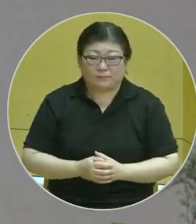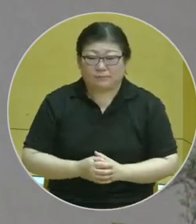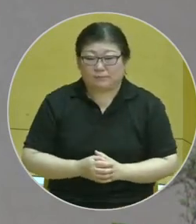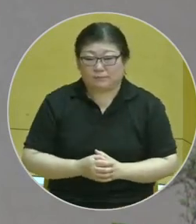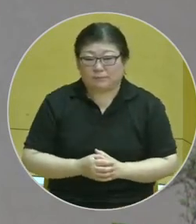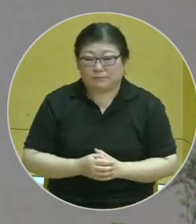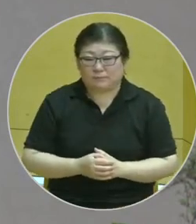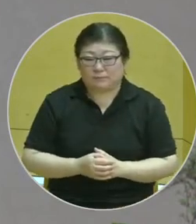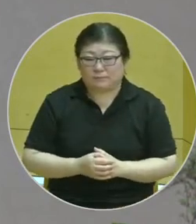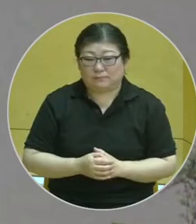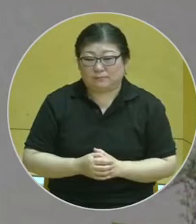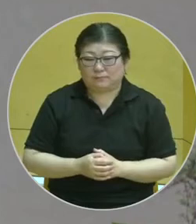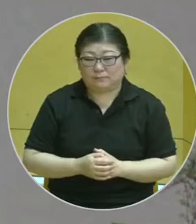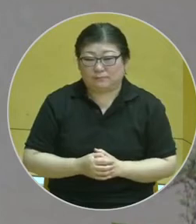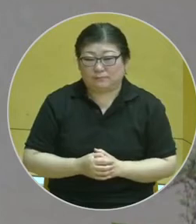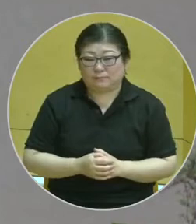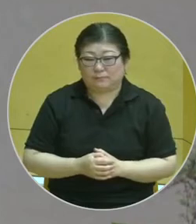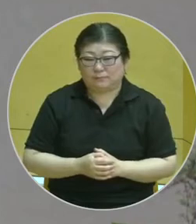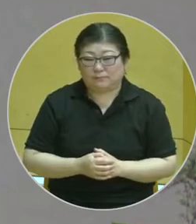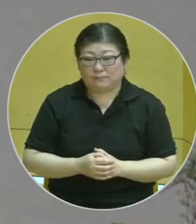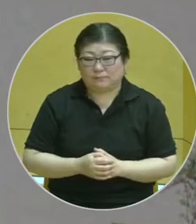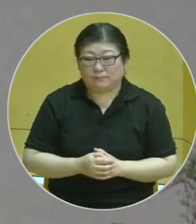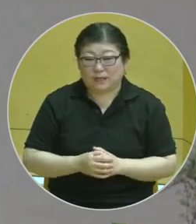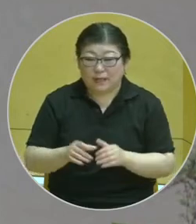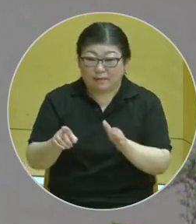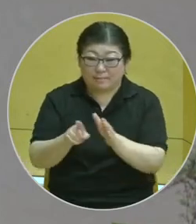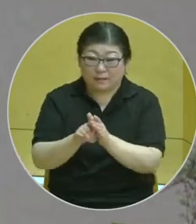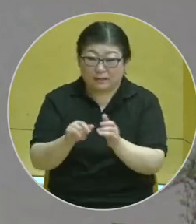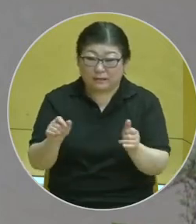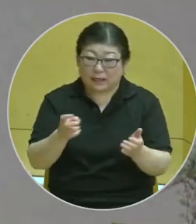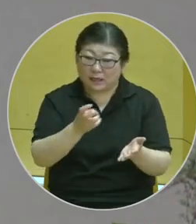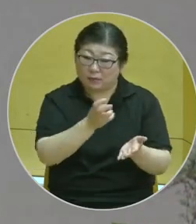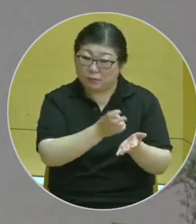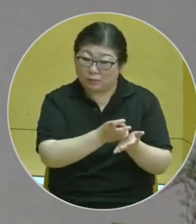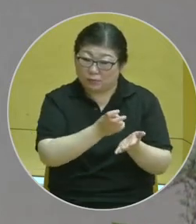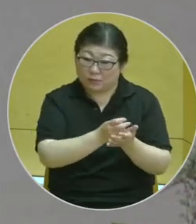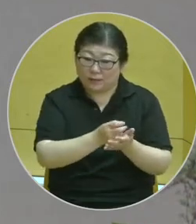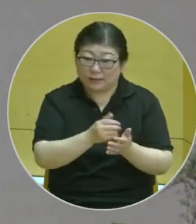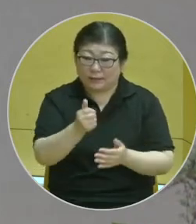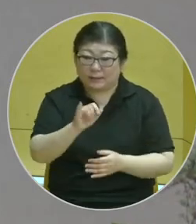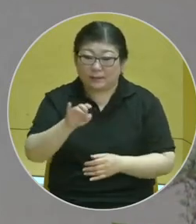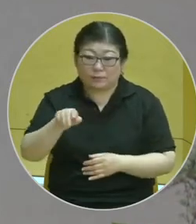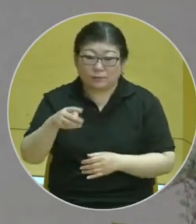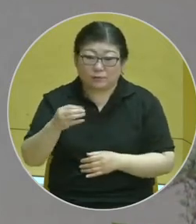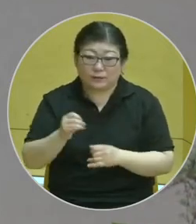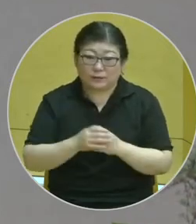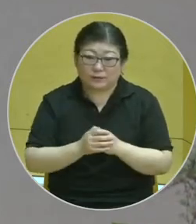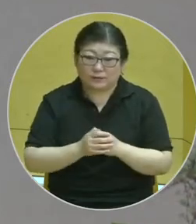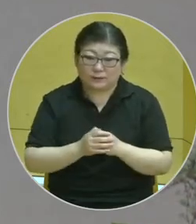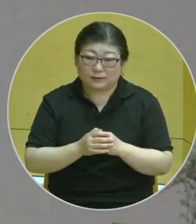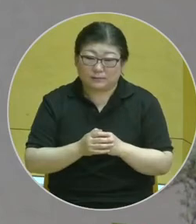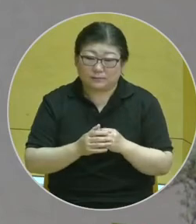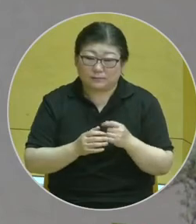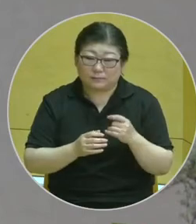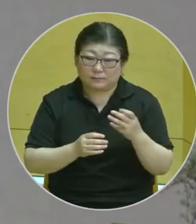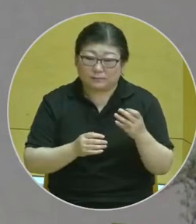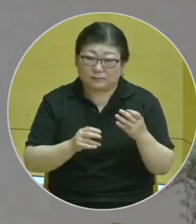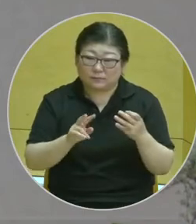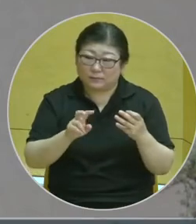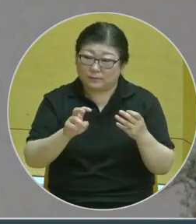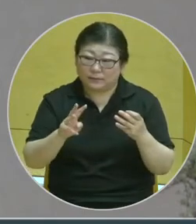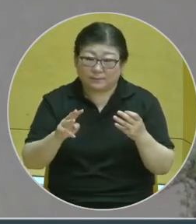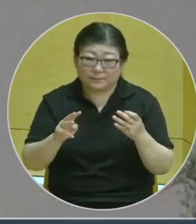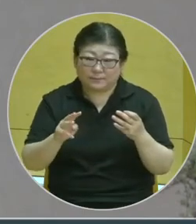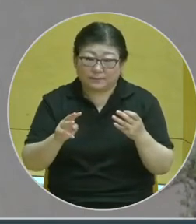듣게 됩니다 자 믿는 자의 도리 히브리서 10장 23절 부터 24일까지 이런 말씀이 있습니다 또